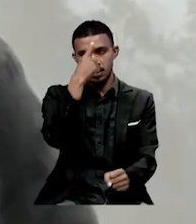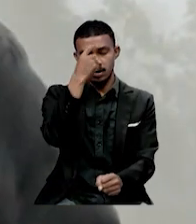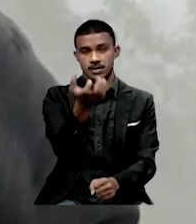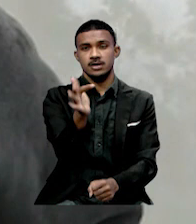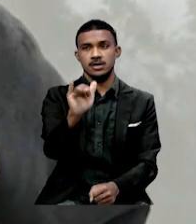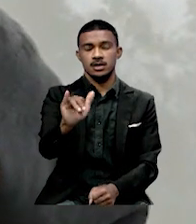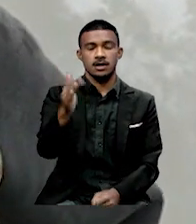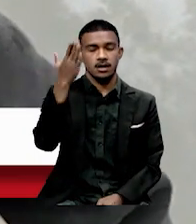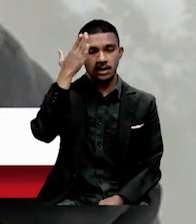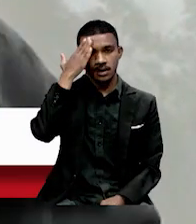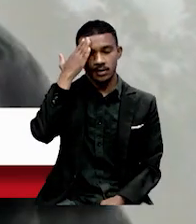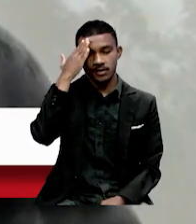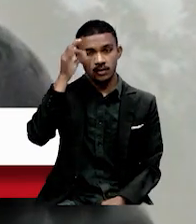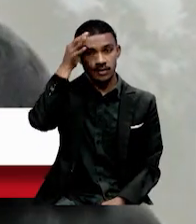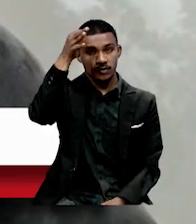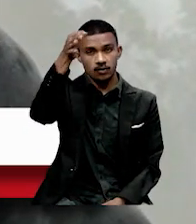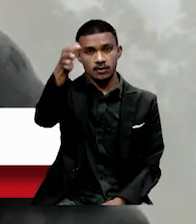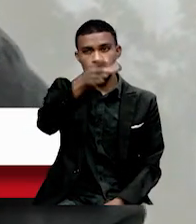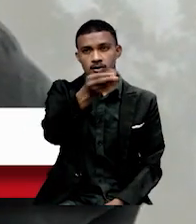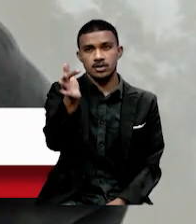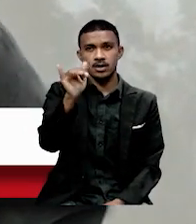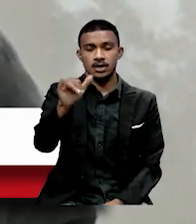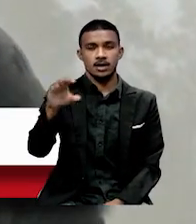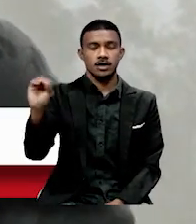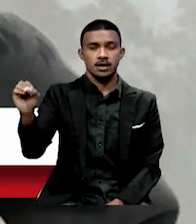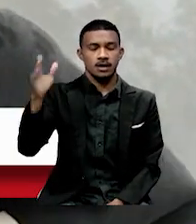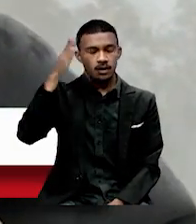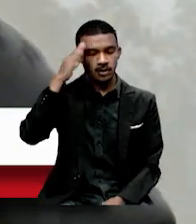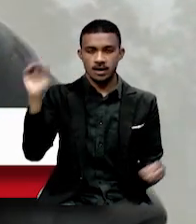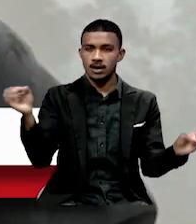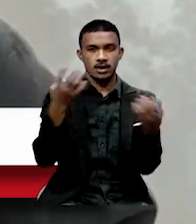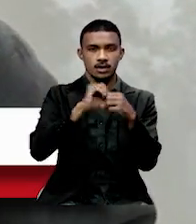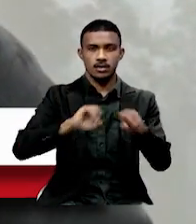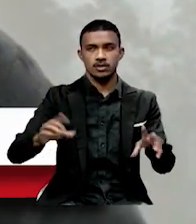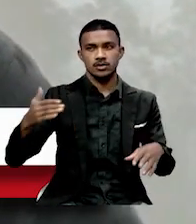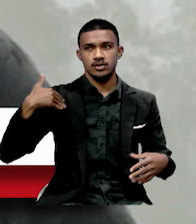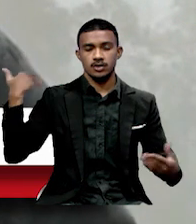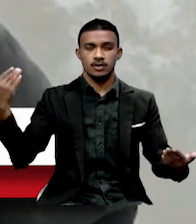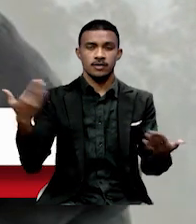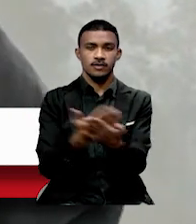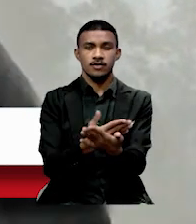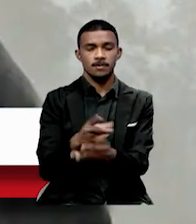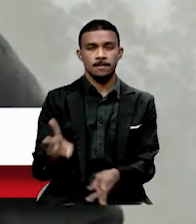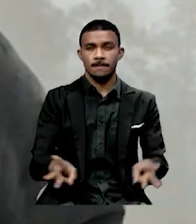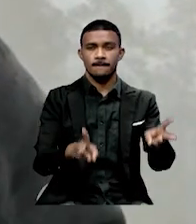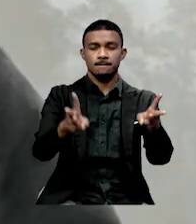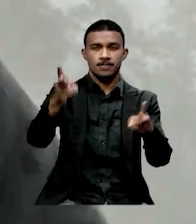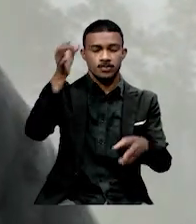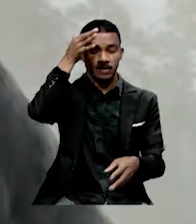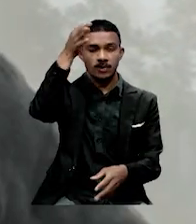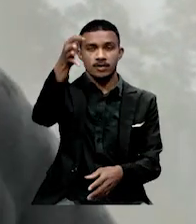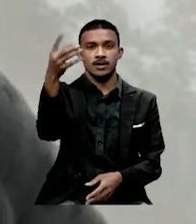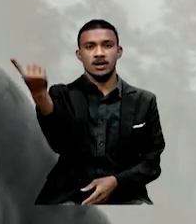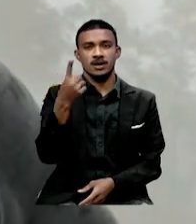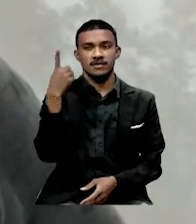katat abam bairua umulisane seila lakon. Pasar sanfon umulisane sendi pa oine nafati.